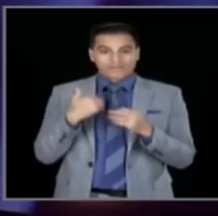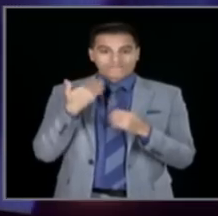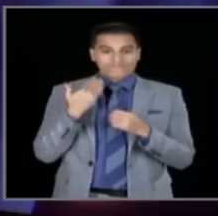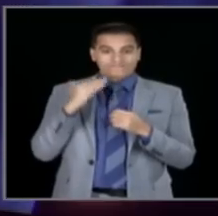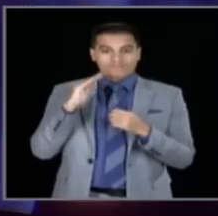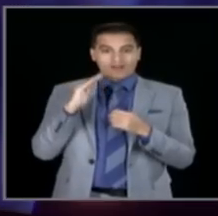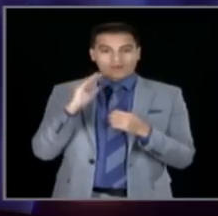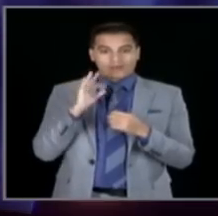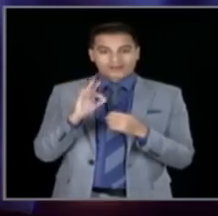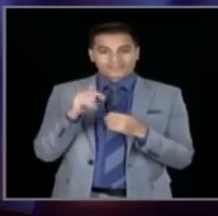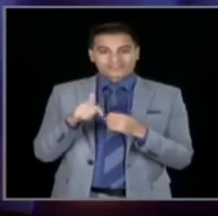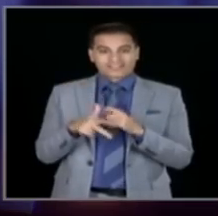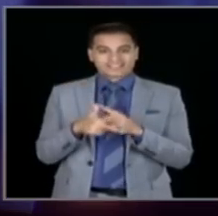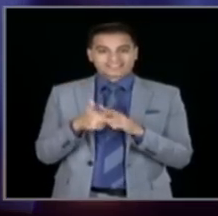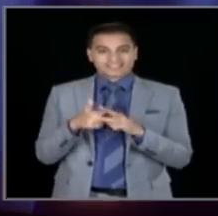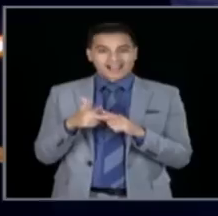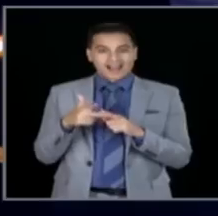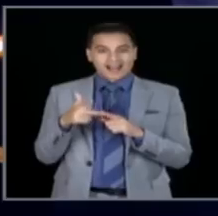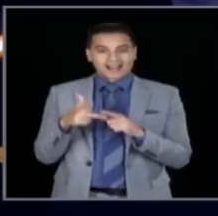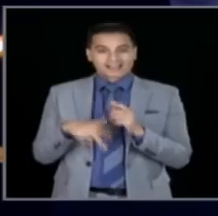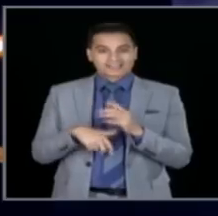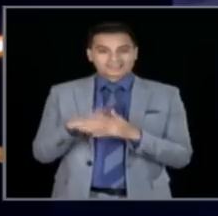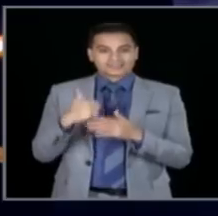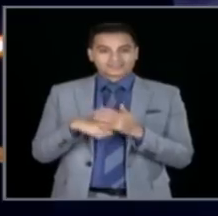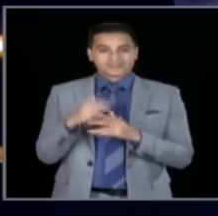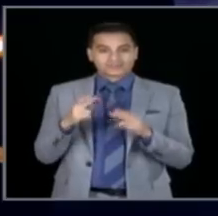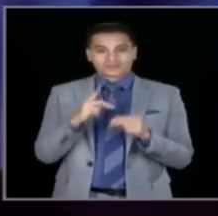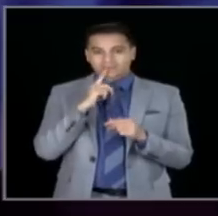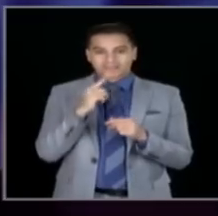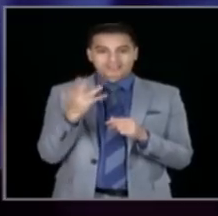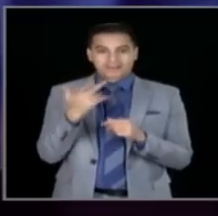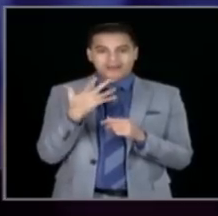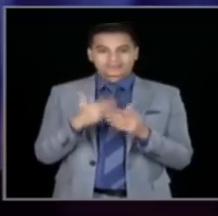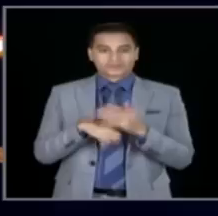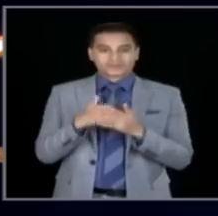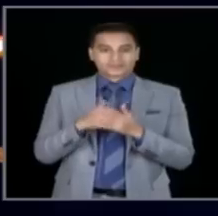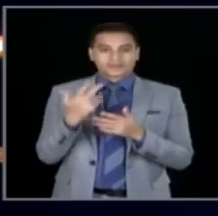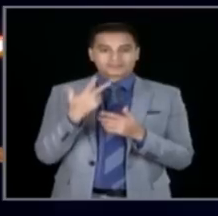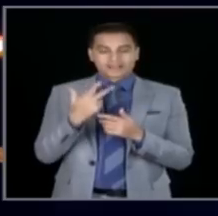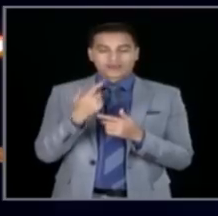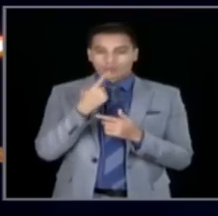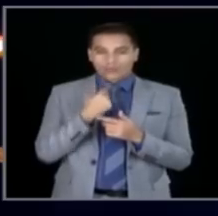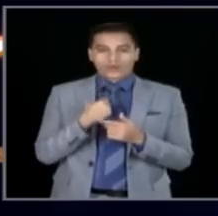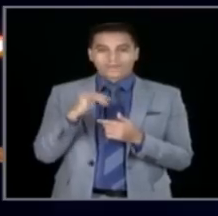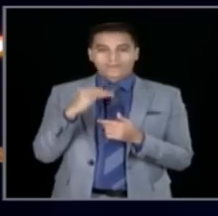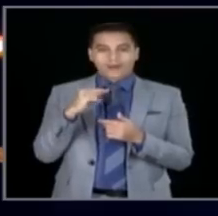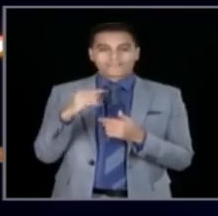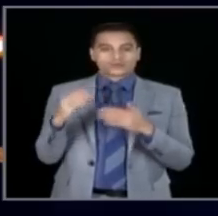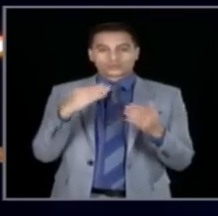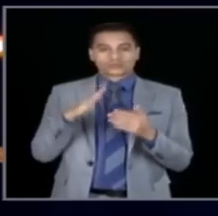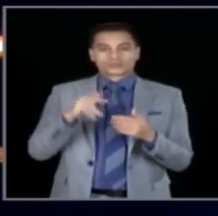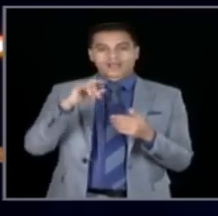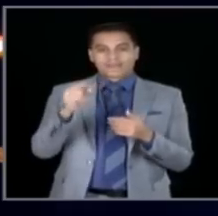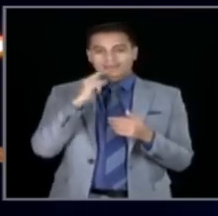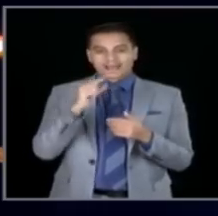جدا أنا ثلاث مواسم من خمسة ولكن جاتك الفرصة. طيب كلمتك إيه يا محمد يا حسام